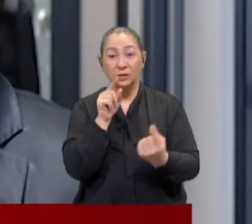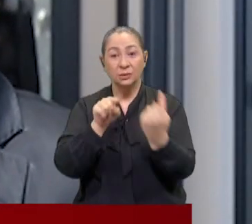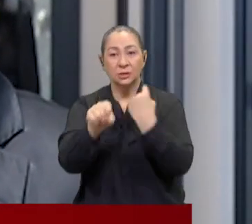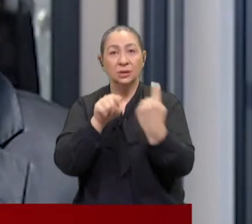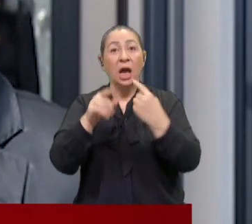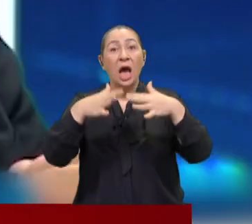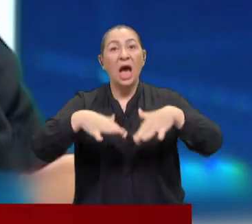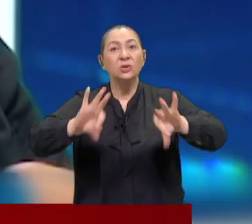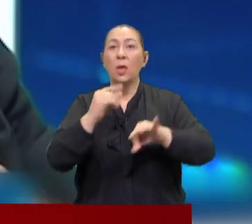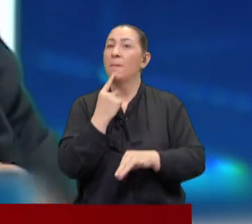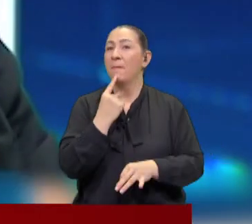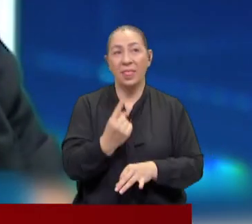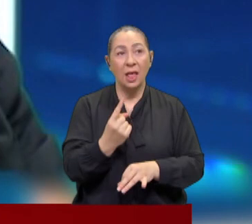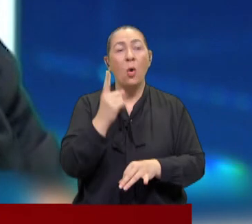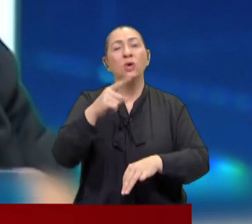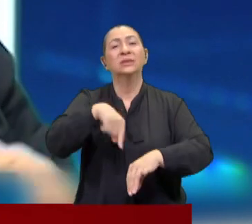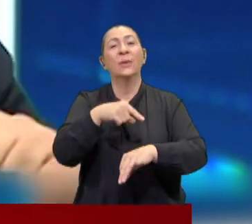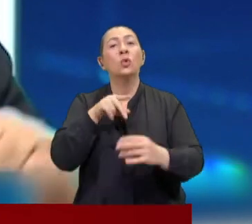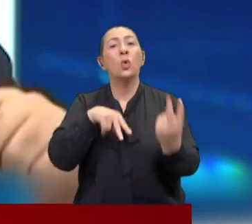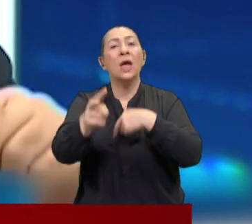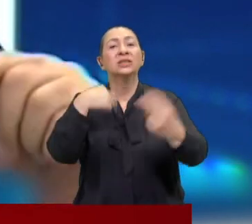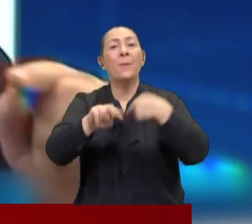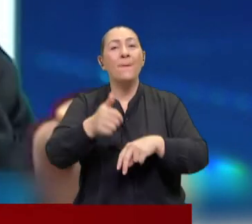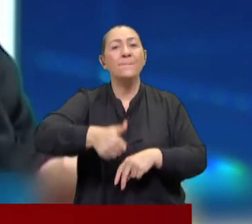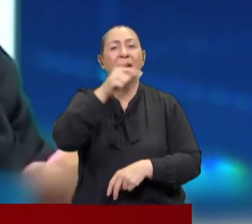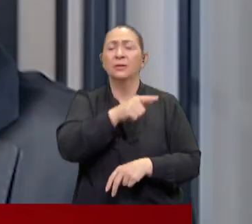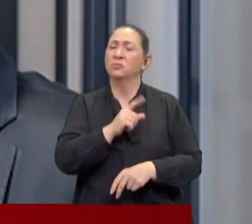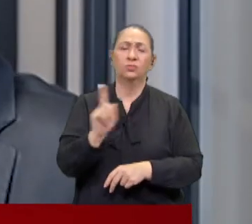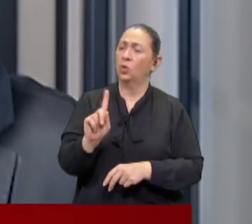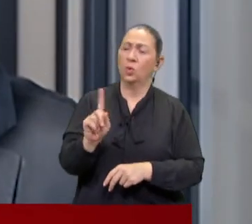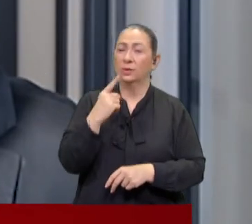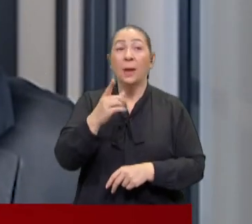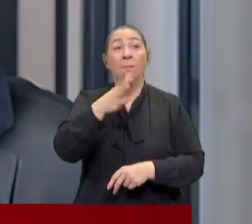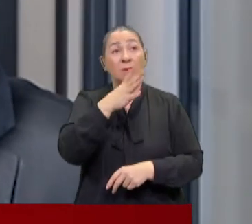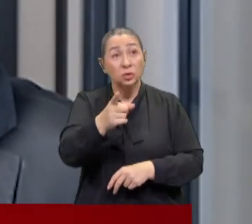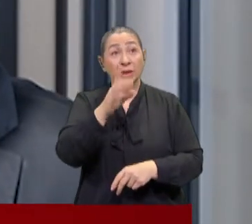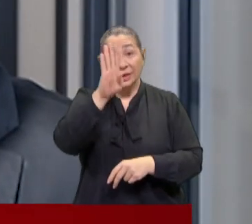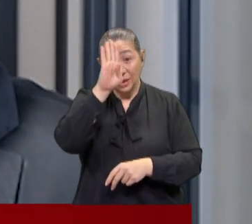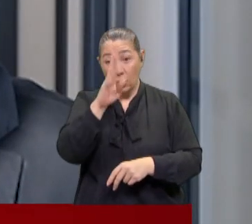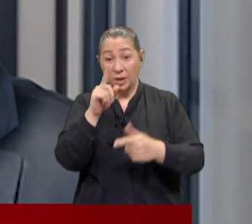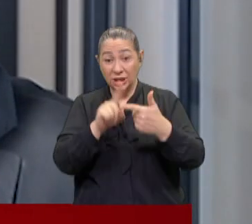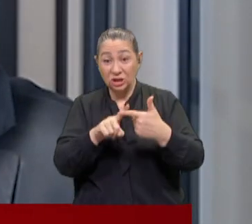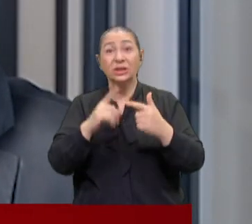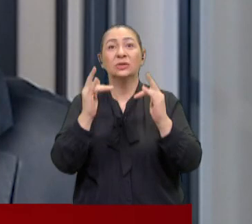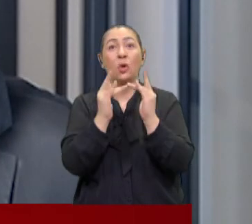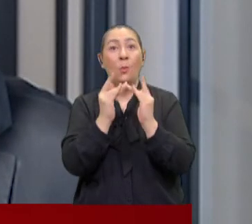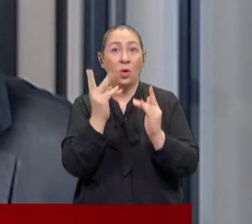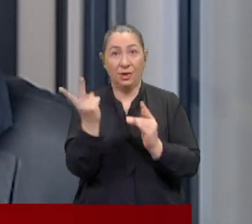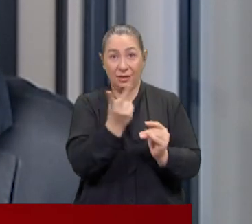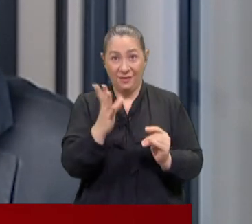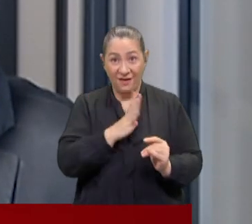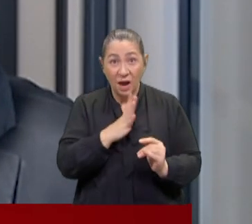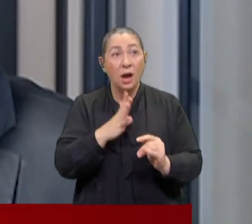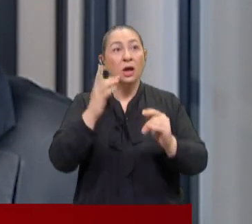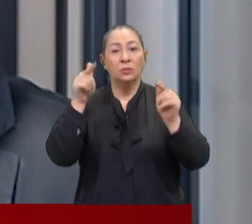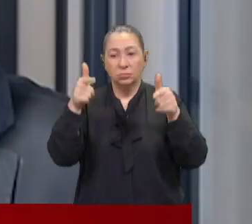ücretlendirmeye hazırlanılıyor demiş. Ama dönemin Ulaştırma Bakanı Ahmet Arslan yalanlamıştı. Biliyorsunuz İstanbul'da 1. 2. Boğaz Köprüsü'nün çift taraflı